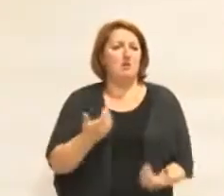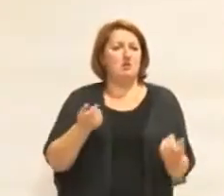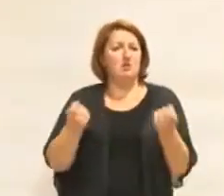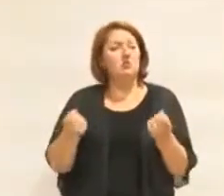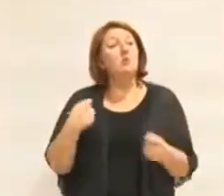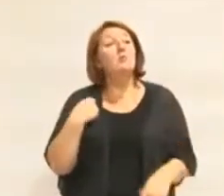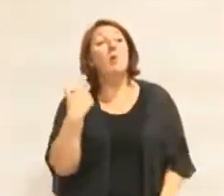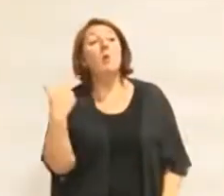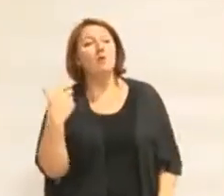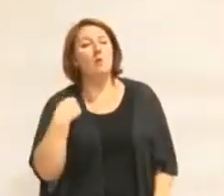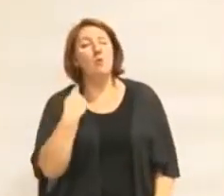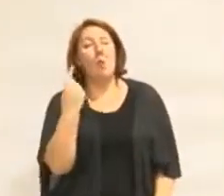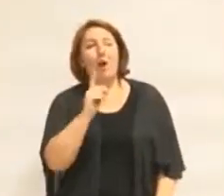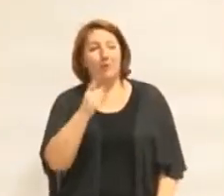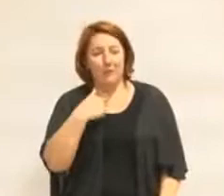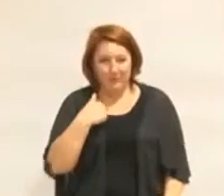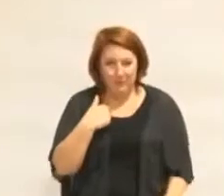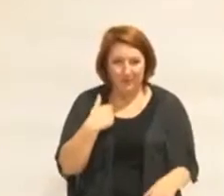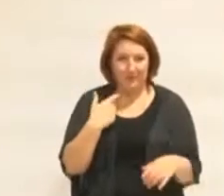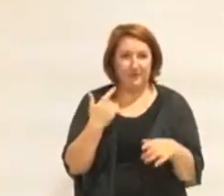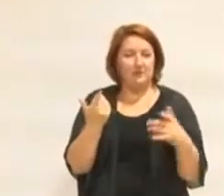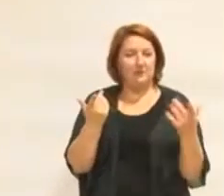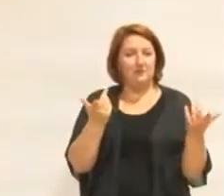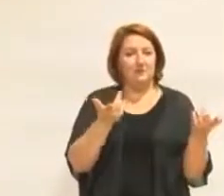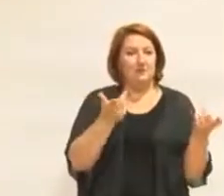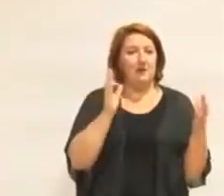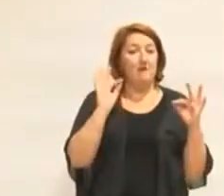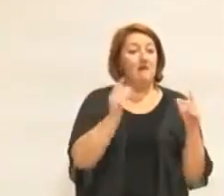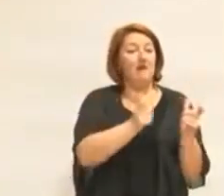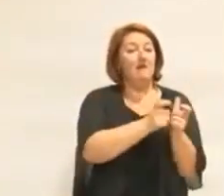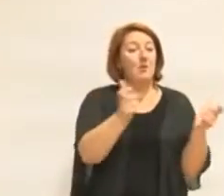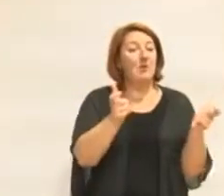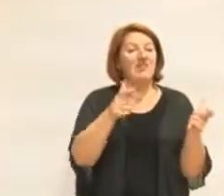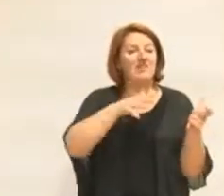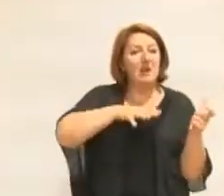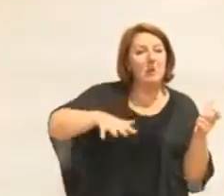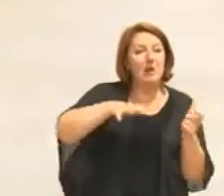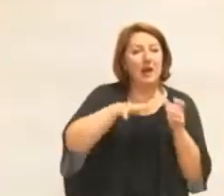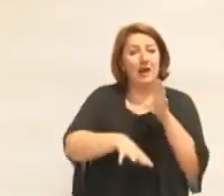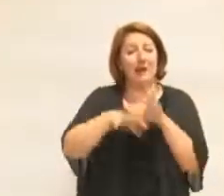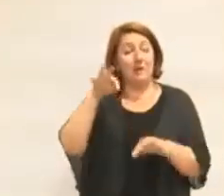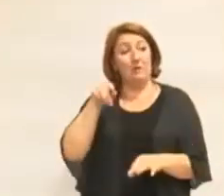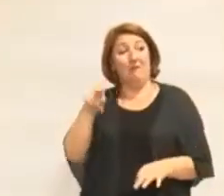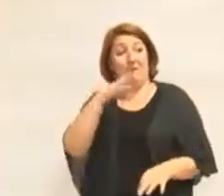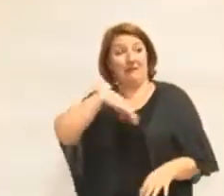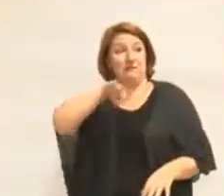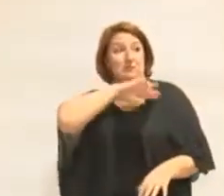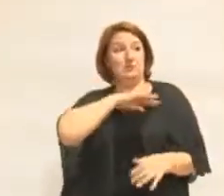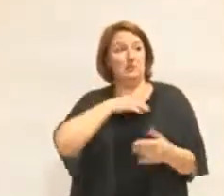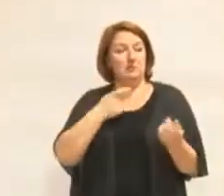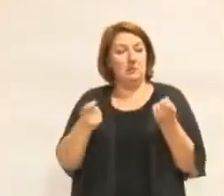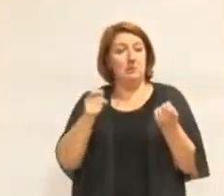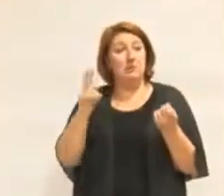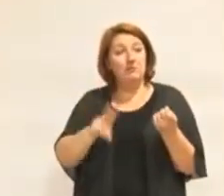premier, des responsables des collectivités locales et des élus sont quand même font